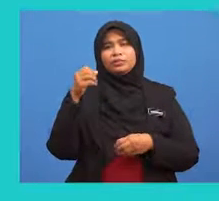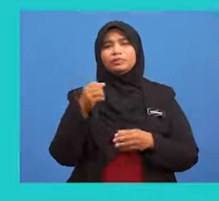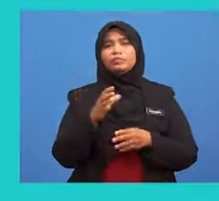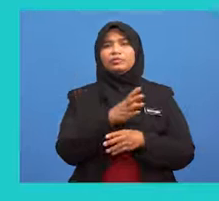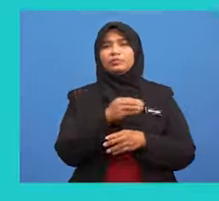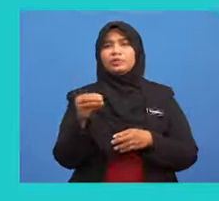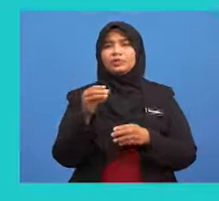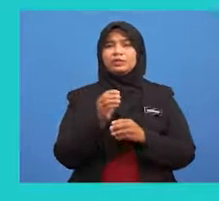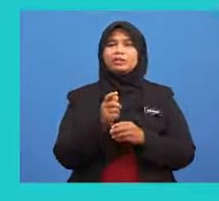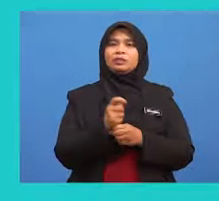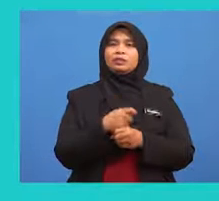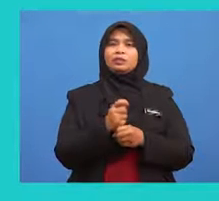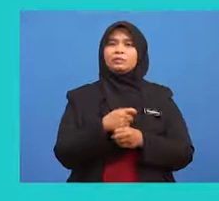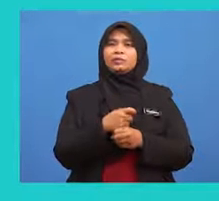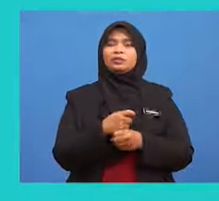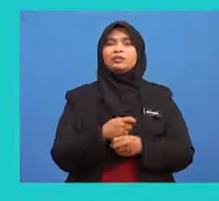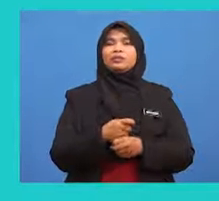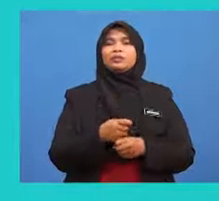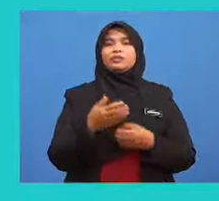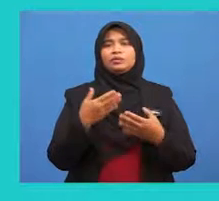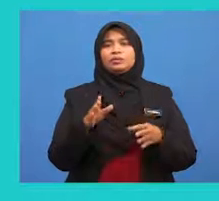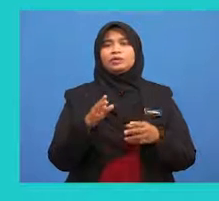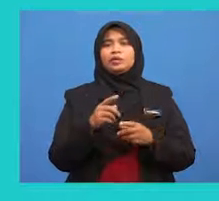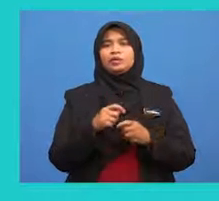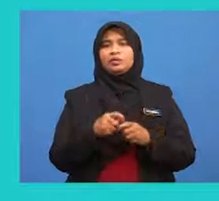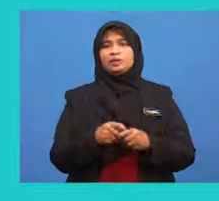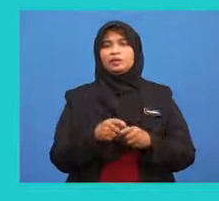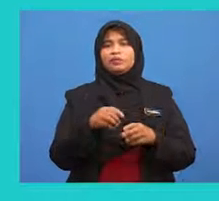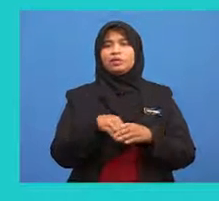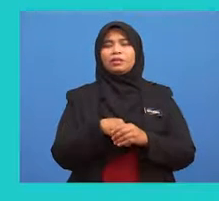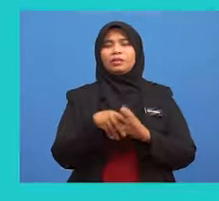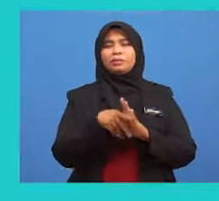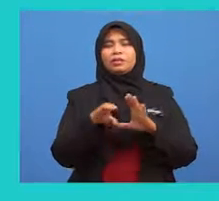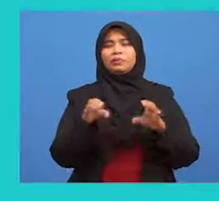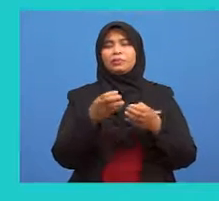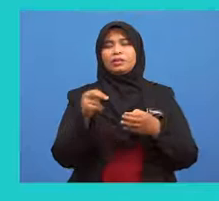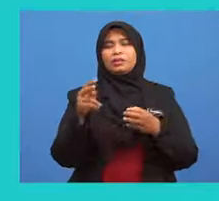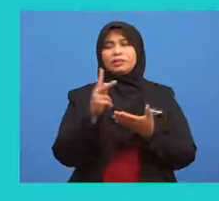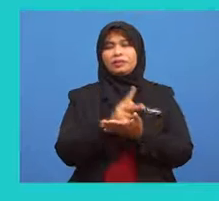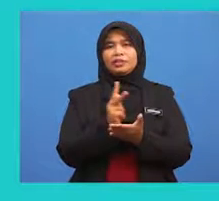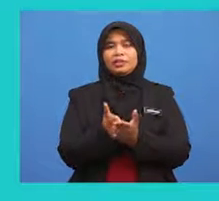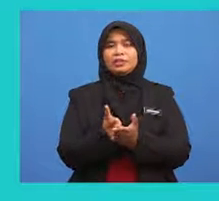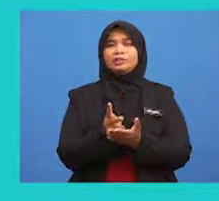tepung. Sudah tentu dah dalam pembuatan kek dan roti.